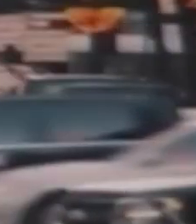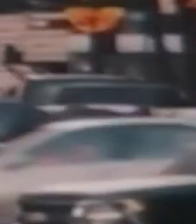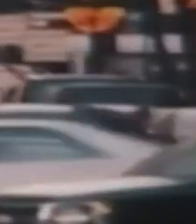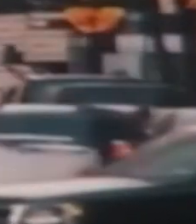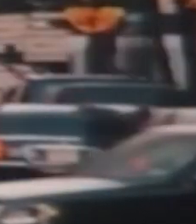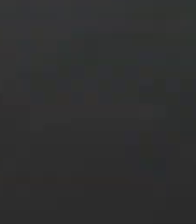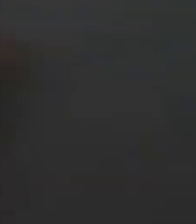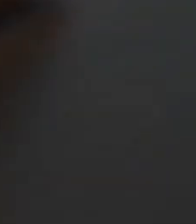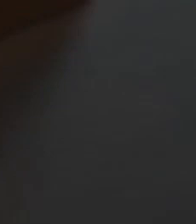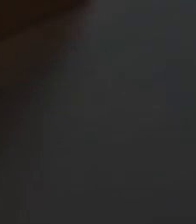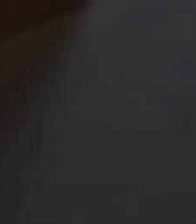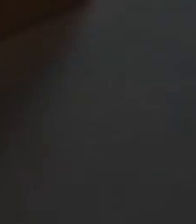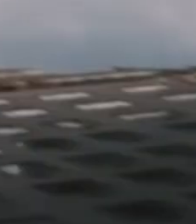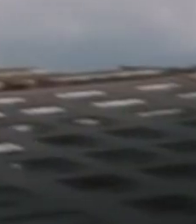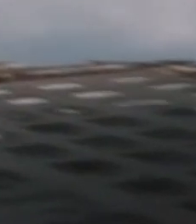الحلقه